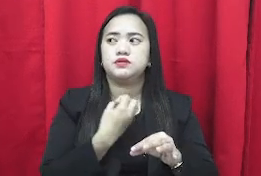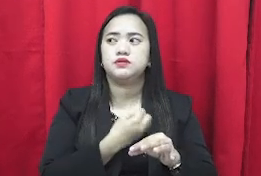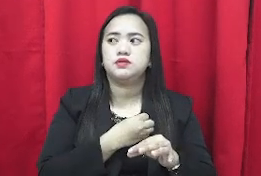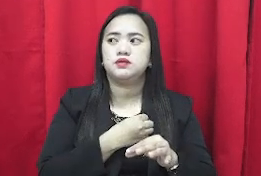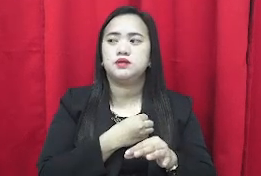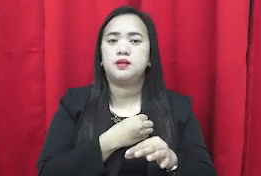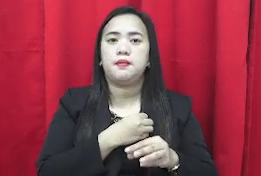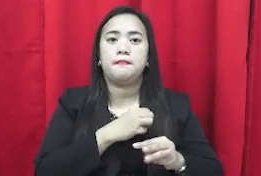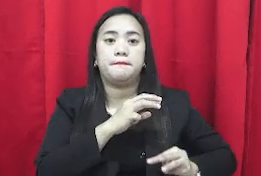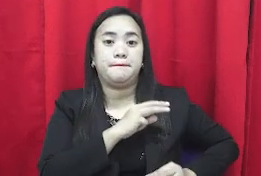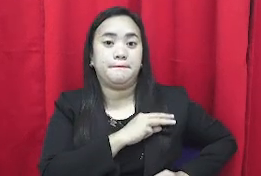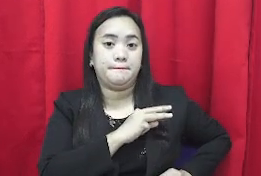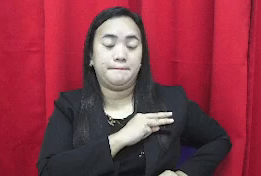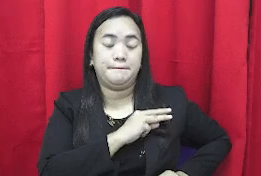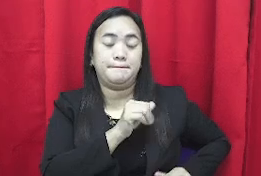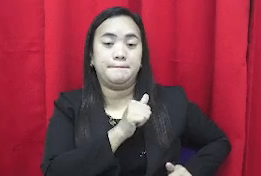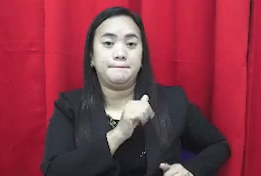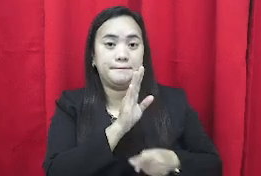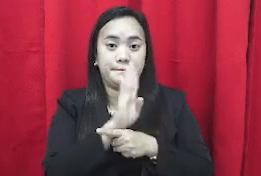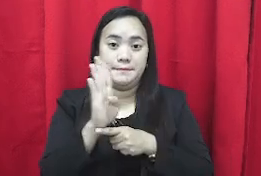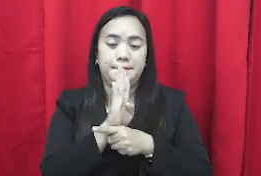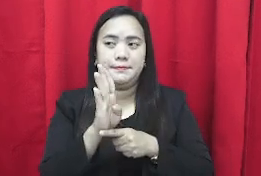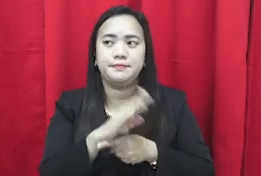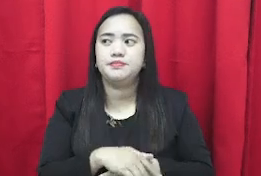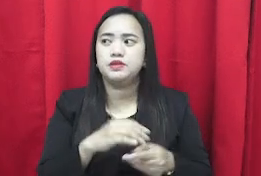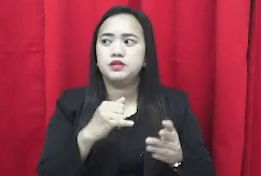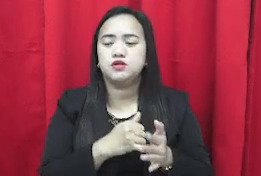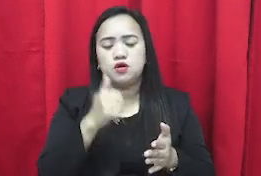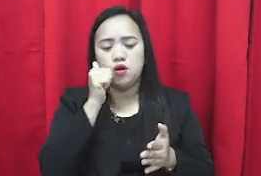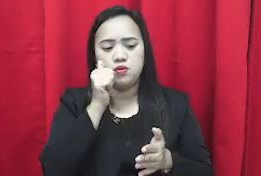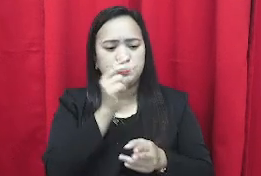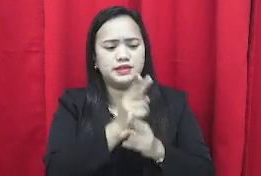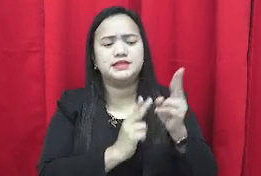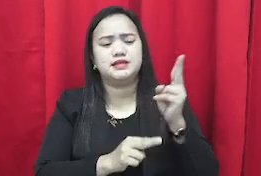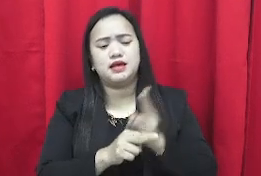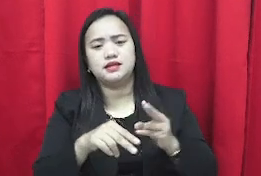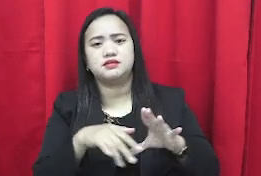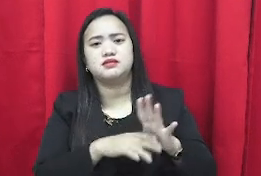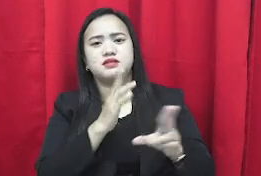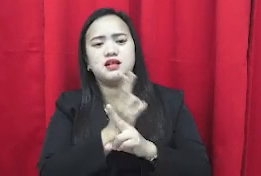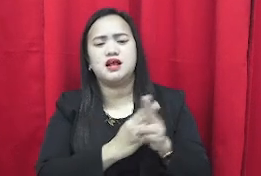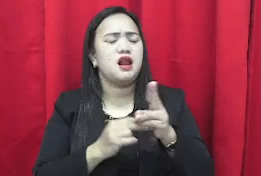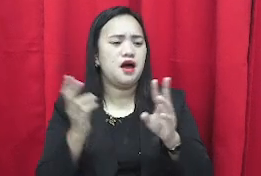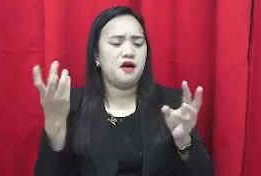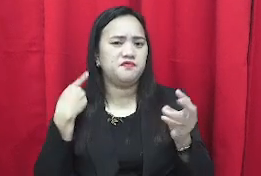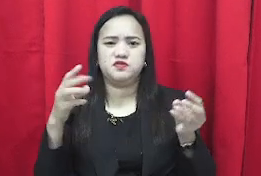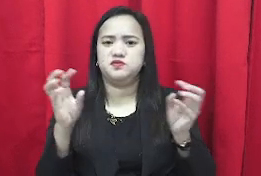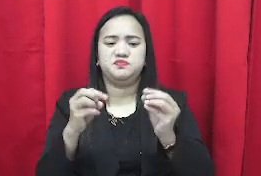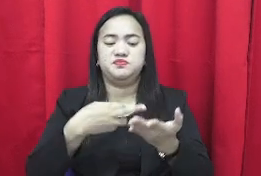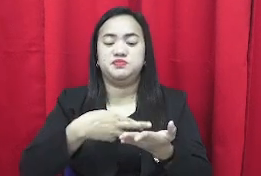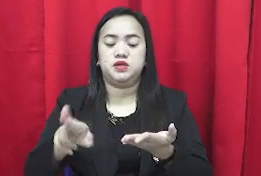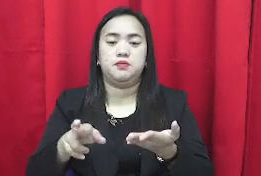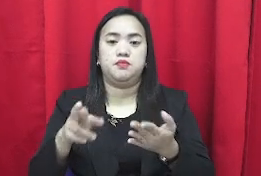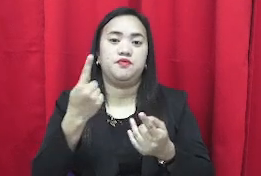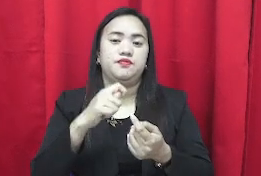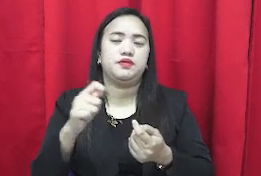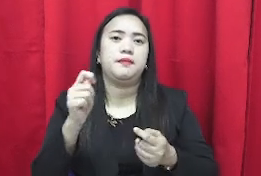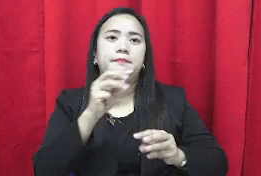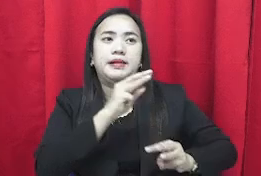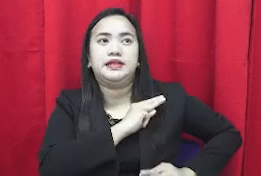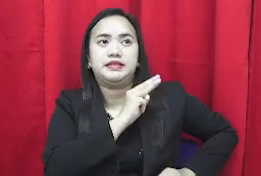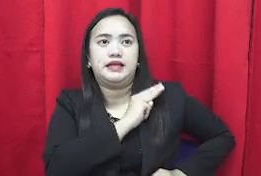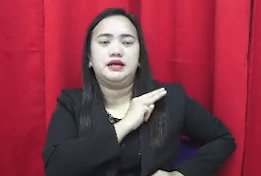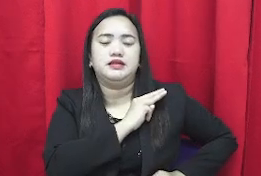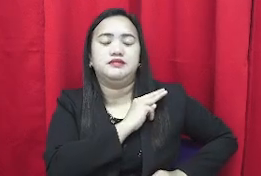militar o oo oo ' ba it goes hand in hand palagi sa training natin kasi ganyan naman yung simbahan natin eh ' ba diyan naman talaga tayo